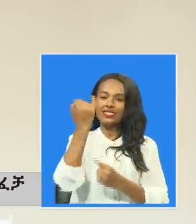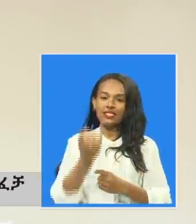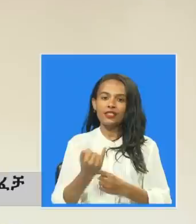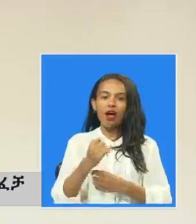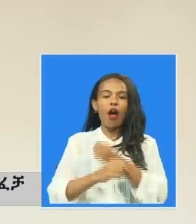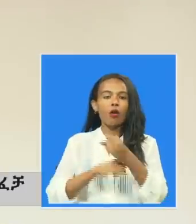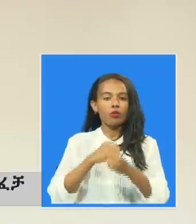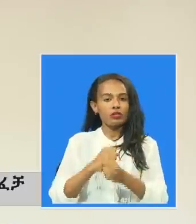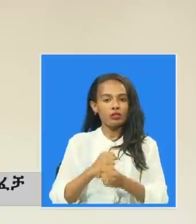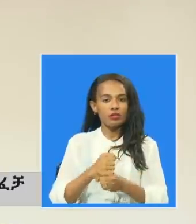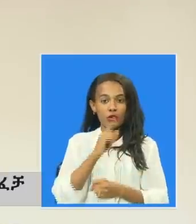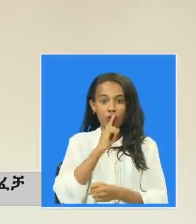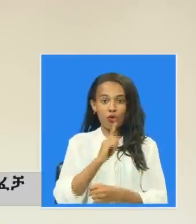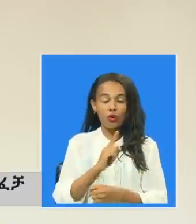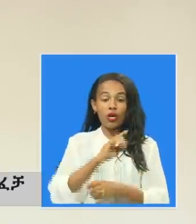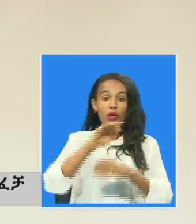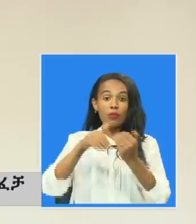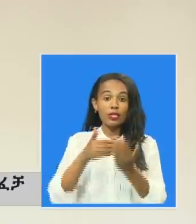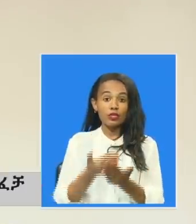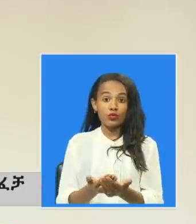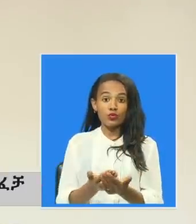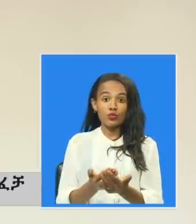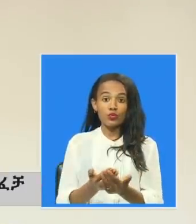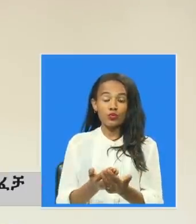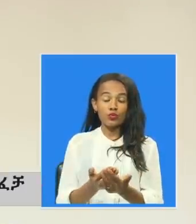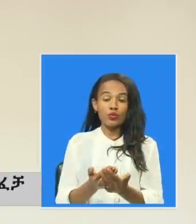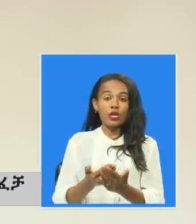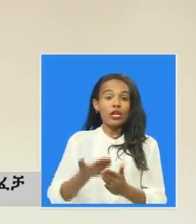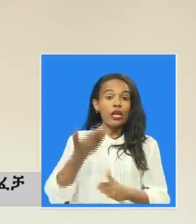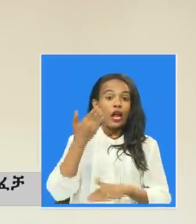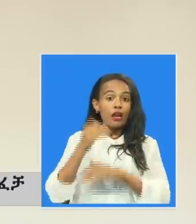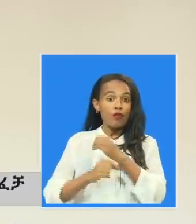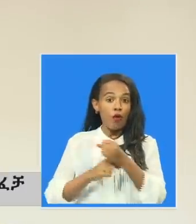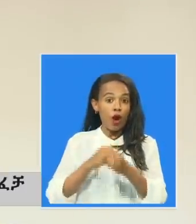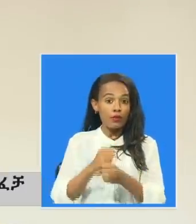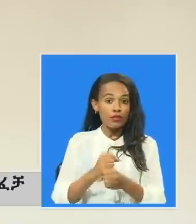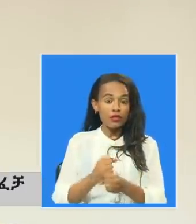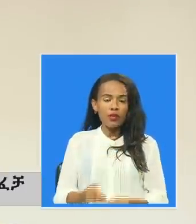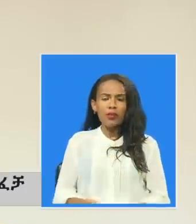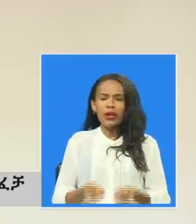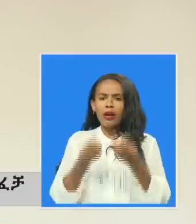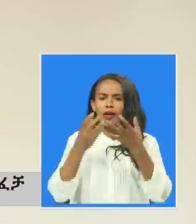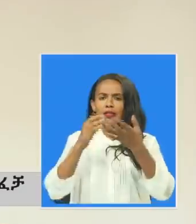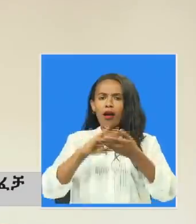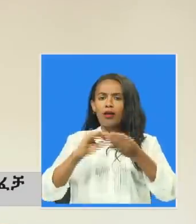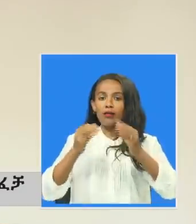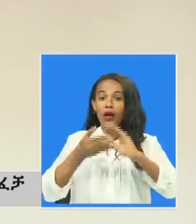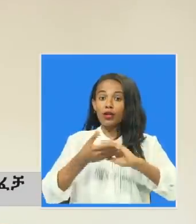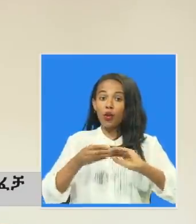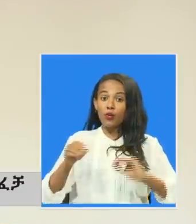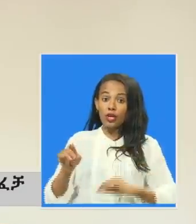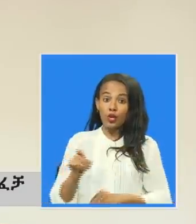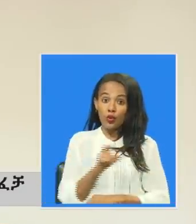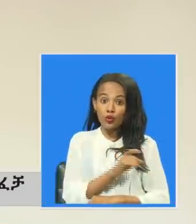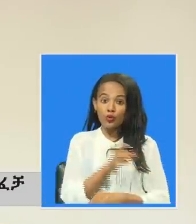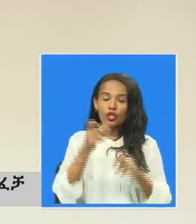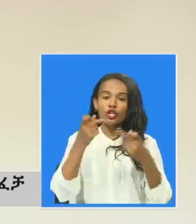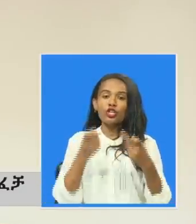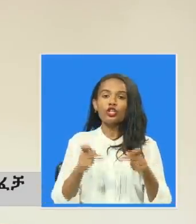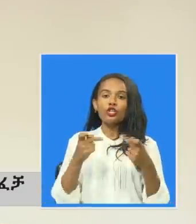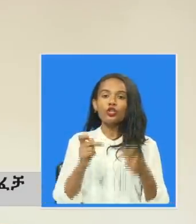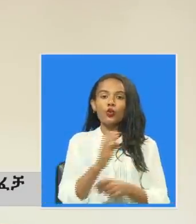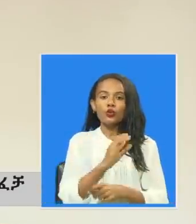ነው። በጥቅሉ ያለፈው አመት በርካታ ታሪካዊ የሆኑ